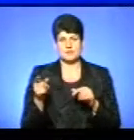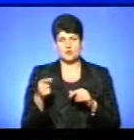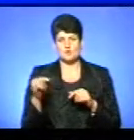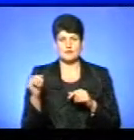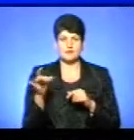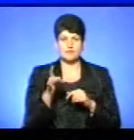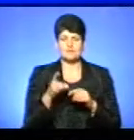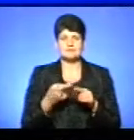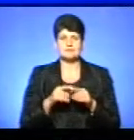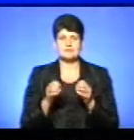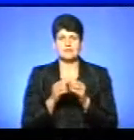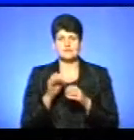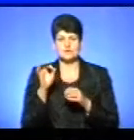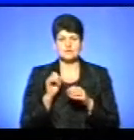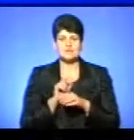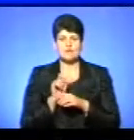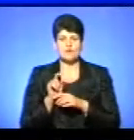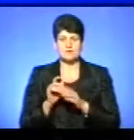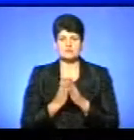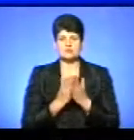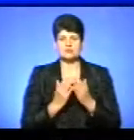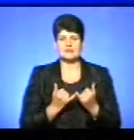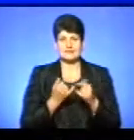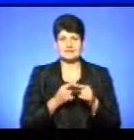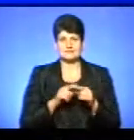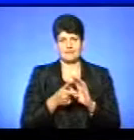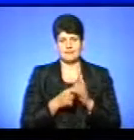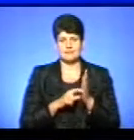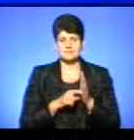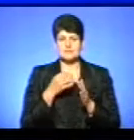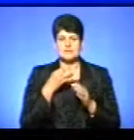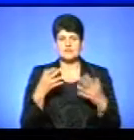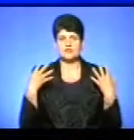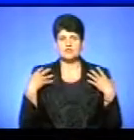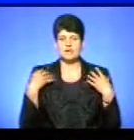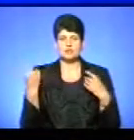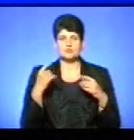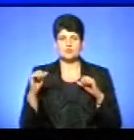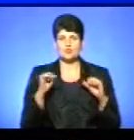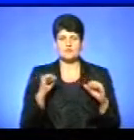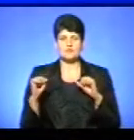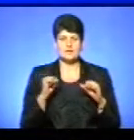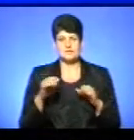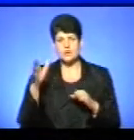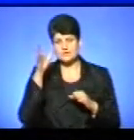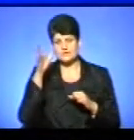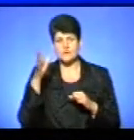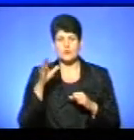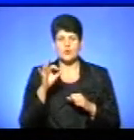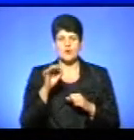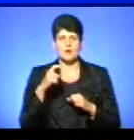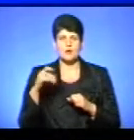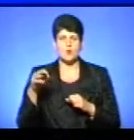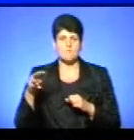Це 10% замовлених підручників для цих класів, повідомила начальник обласного управління освіти і науки Ольга